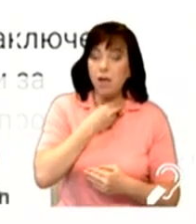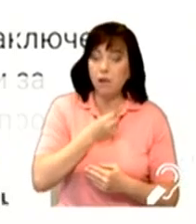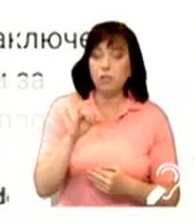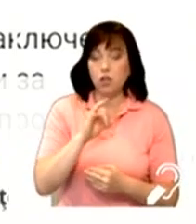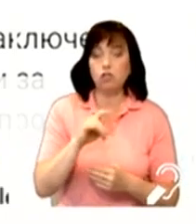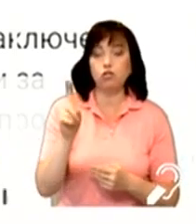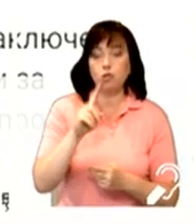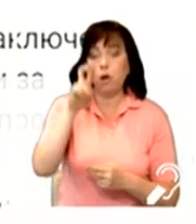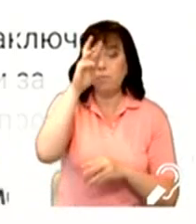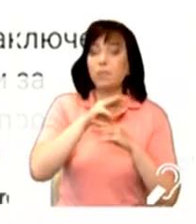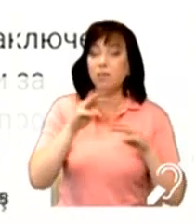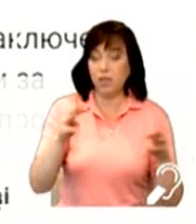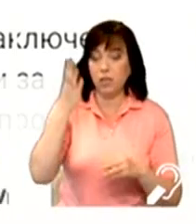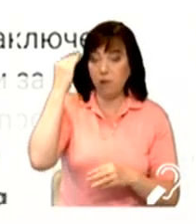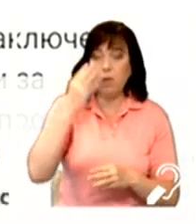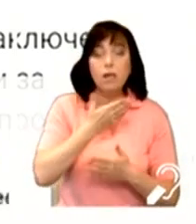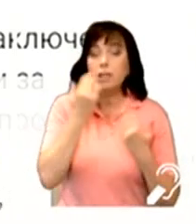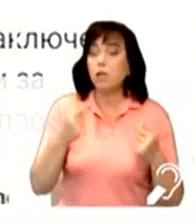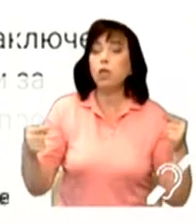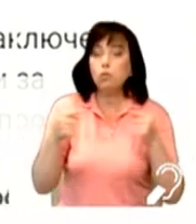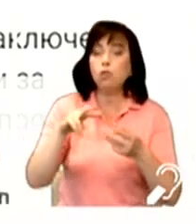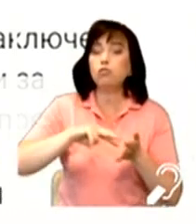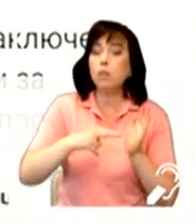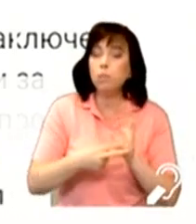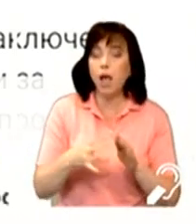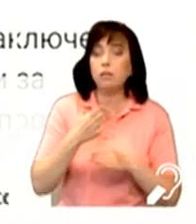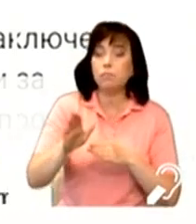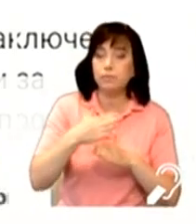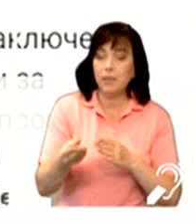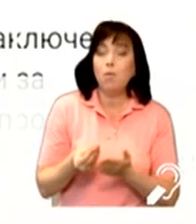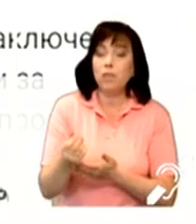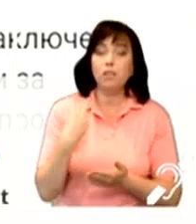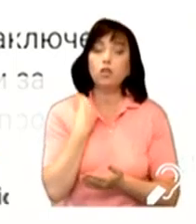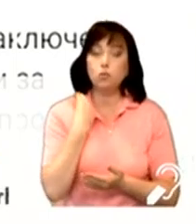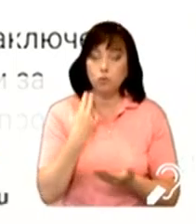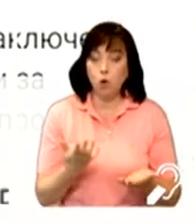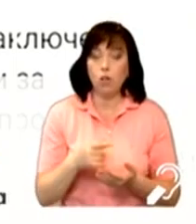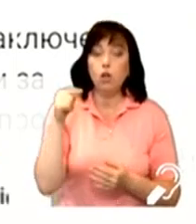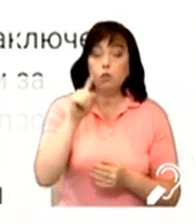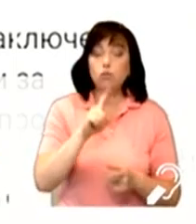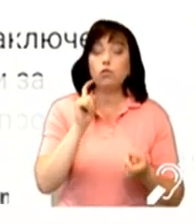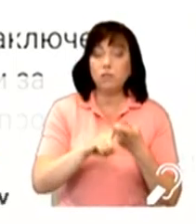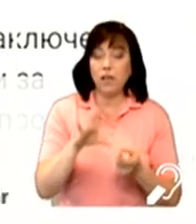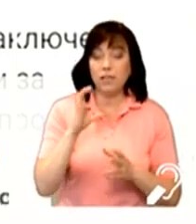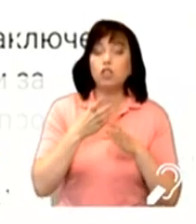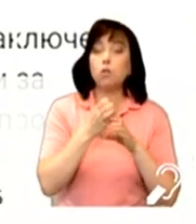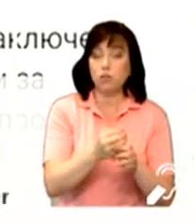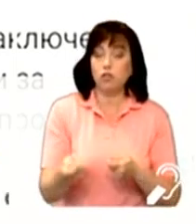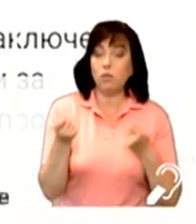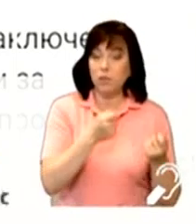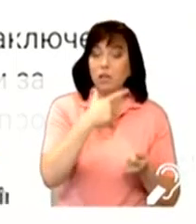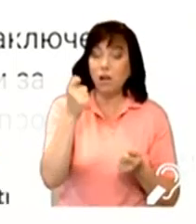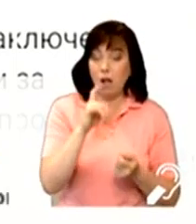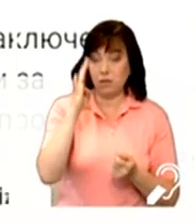că executivul de la Chișinău nu are un plan de restructurare a datoriilor istorice. Cât privește reducerea livrărilor de gaze